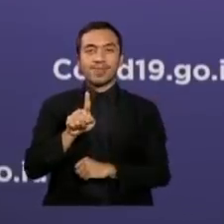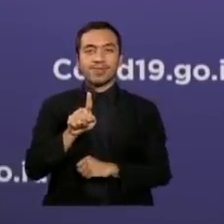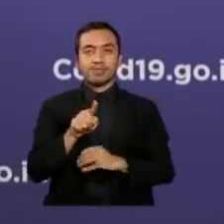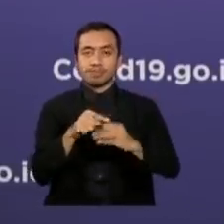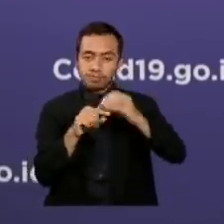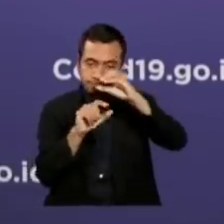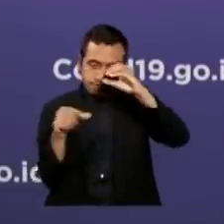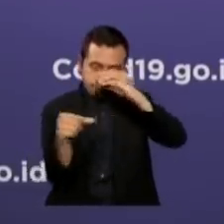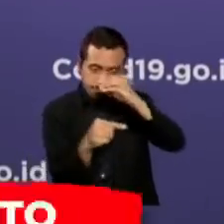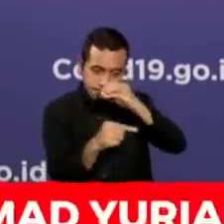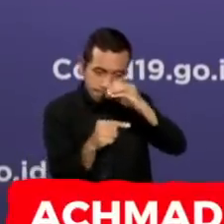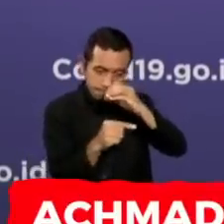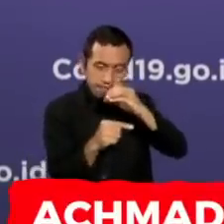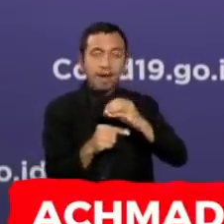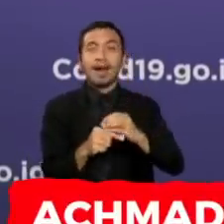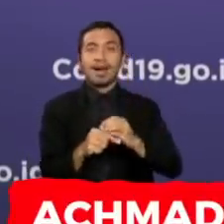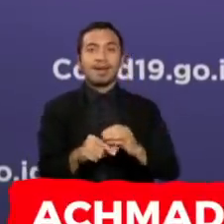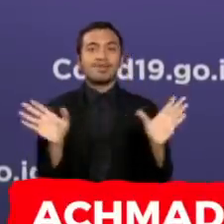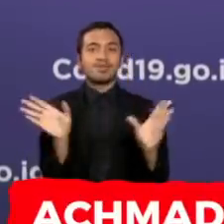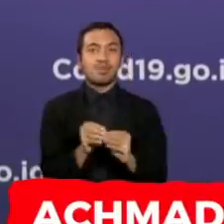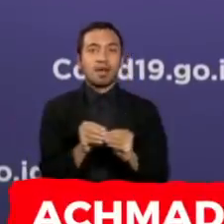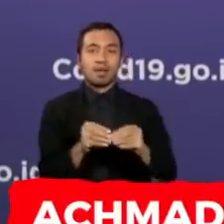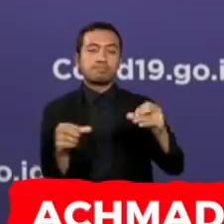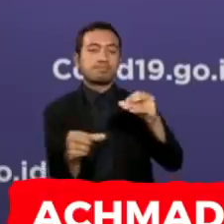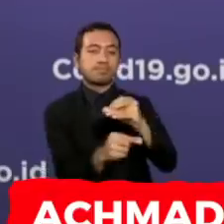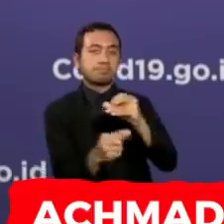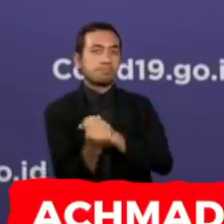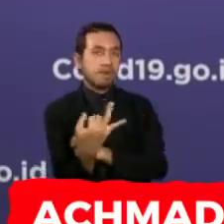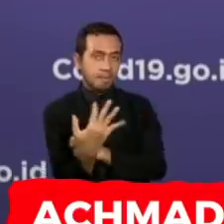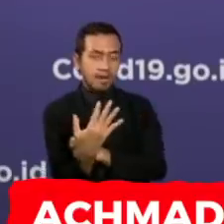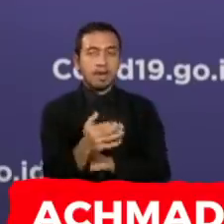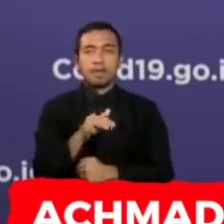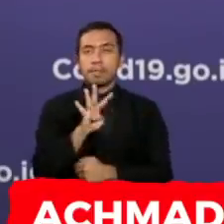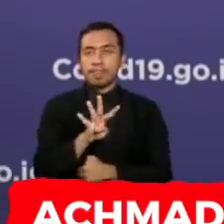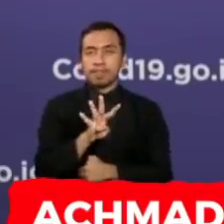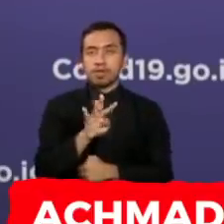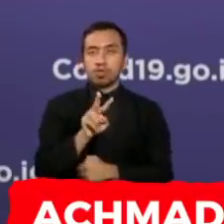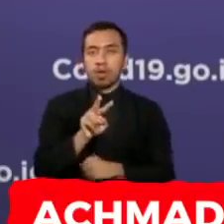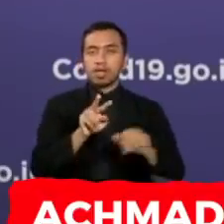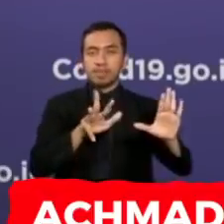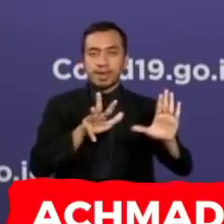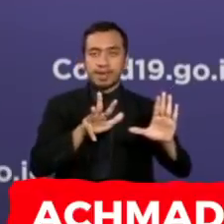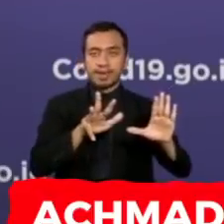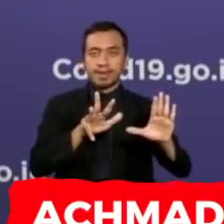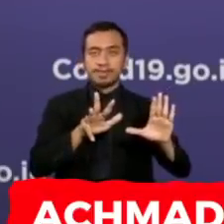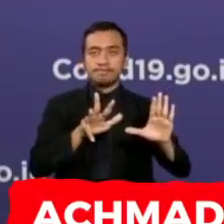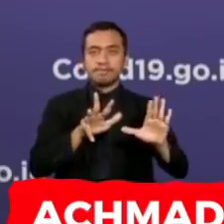sehingga kemudian total spesimen yang sudah kita periksa adalah sebanyak 429000